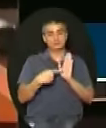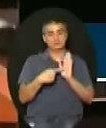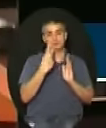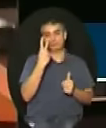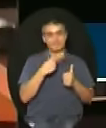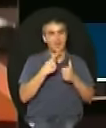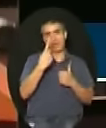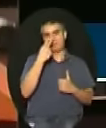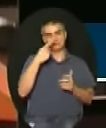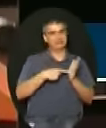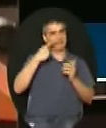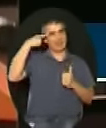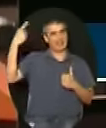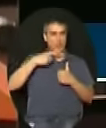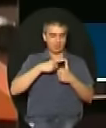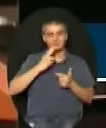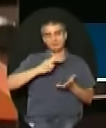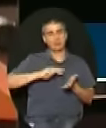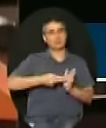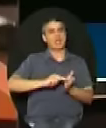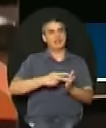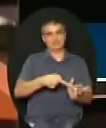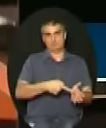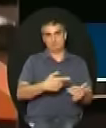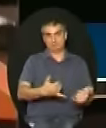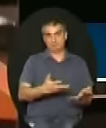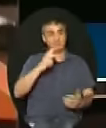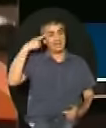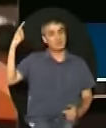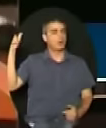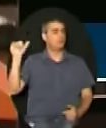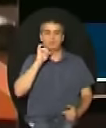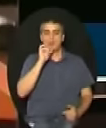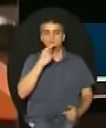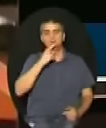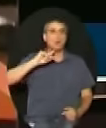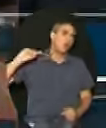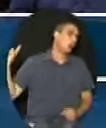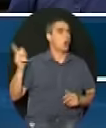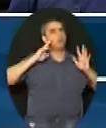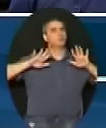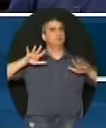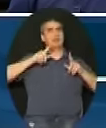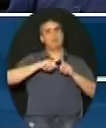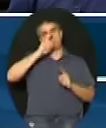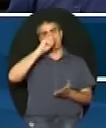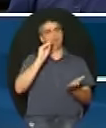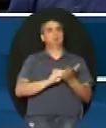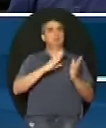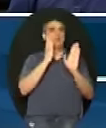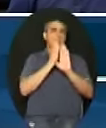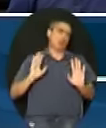סיפה אידיאולוגית, והשנייה, טקטית. אידיאולוגית, הוא מסרב להחתים את כל האסלאם בקטם של